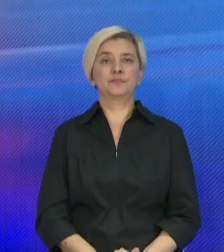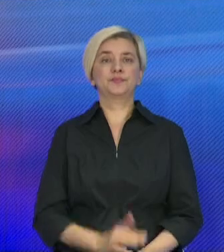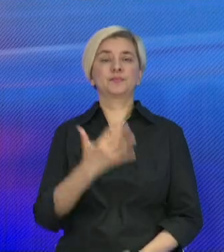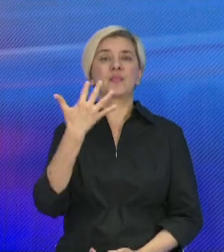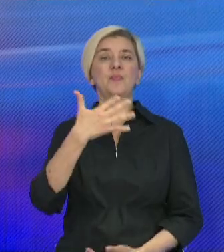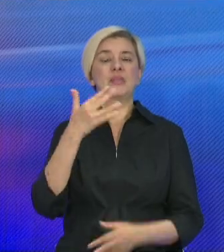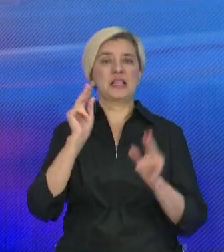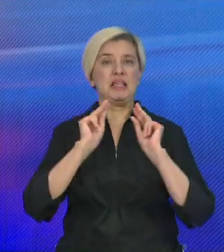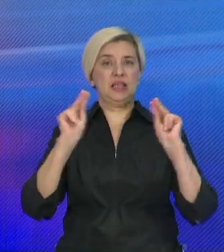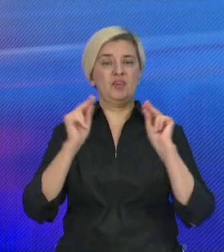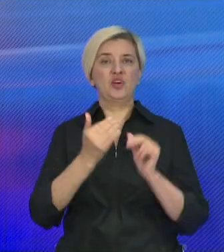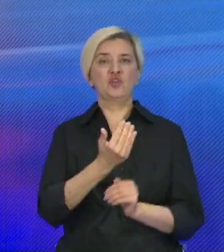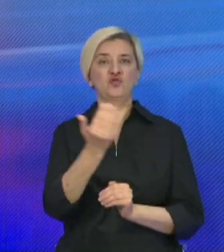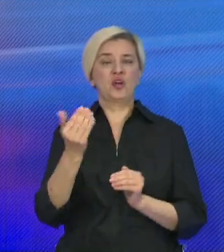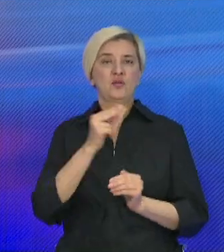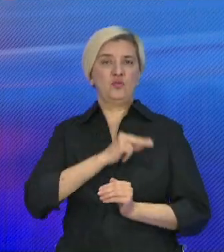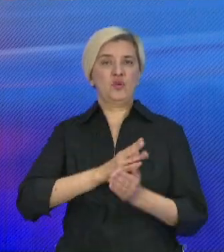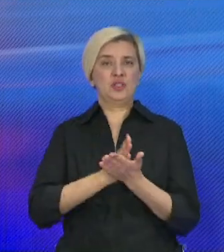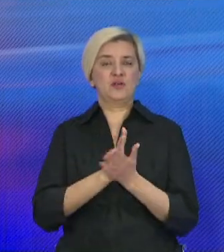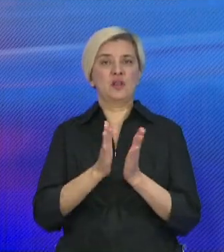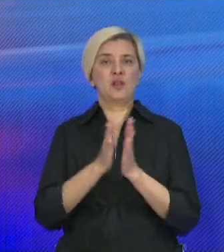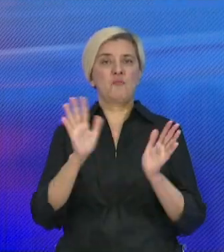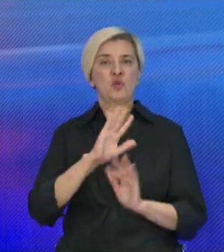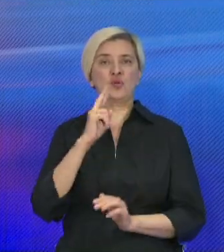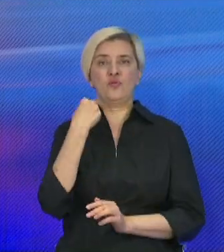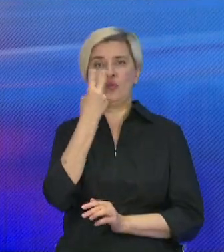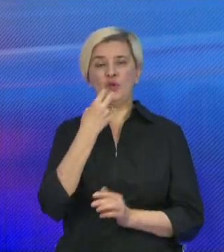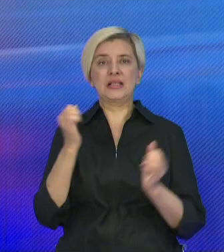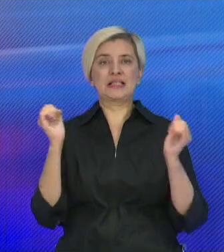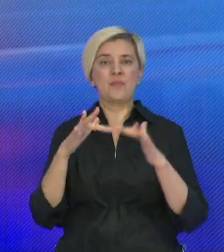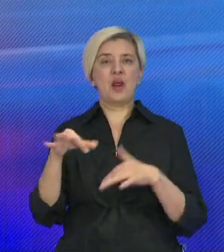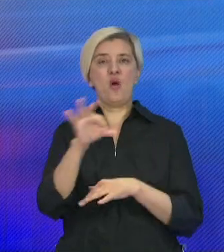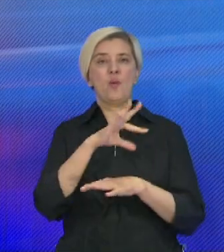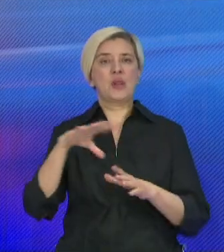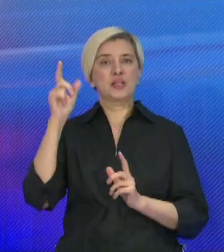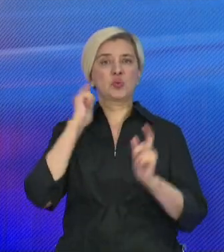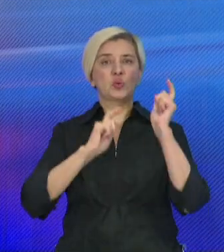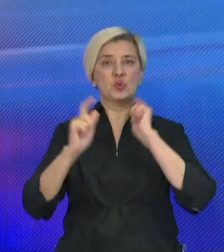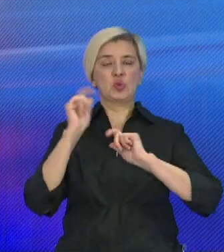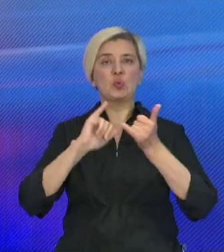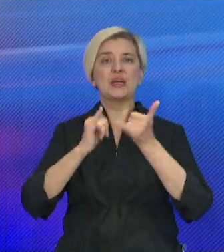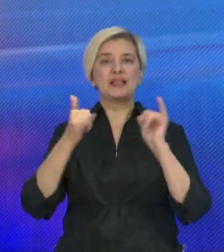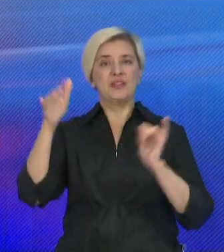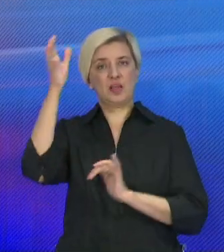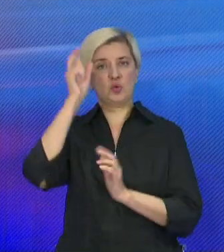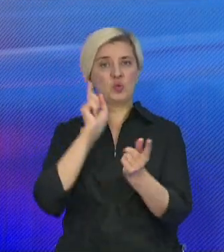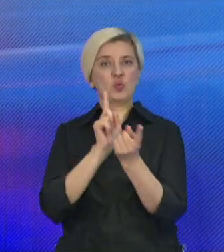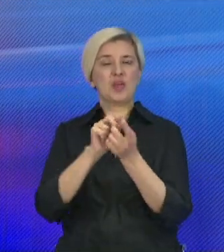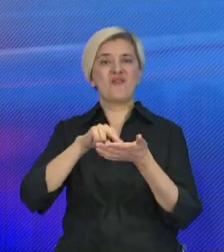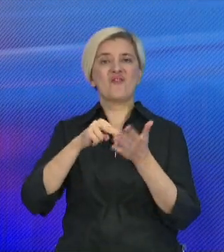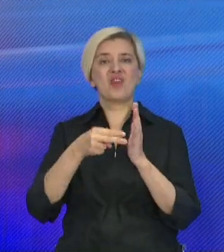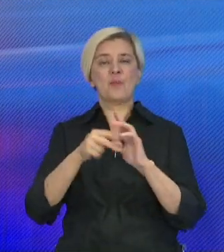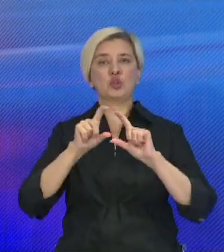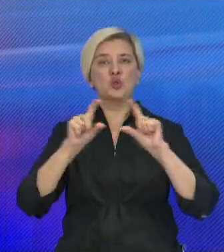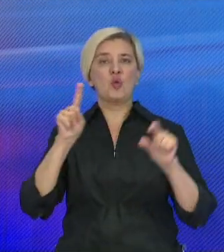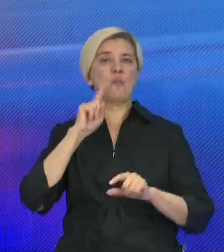50 настаўнікаў, чый працоўны стаж не перавышае 2 года, сабраў абласны інстытут развіцця адукацыі. Сустрэча ў рамках школы маладога